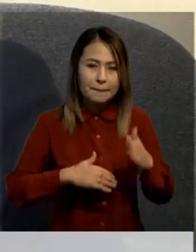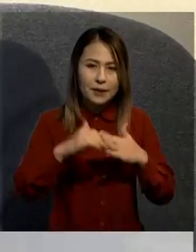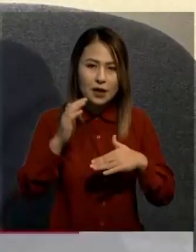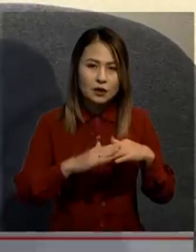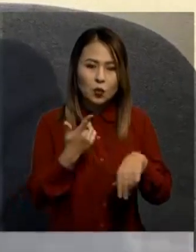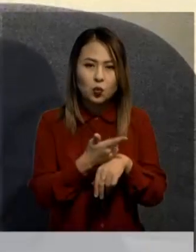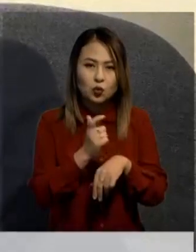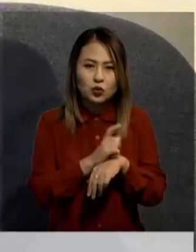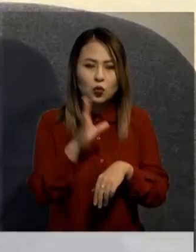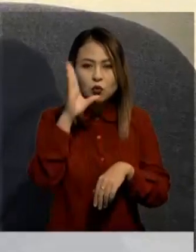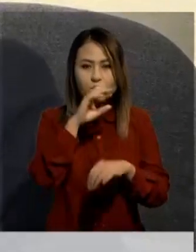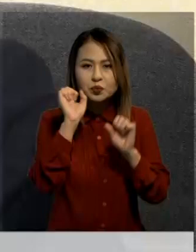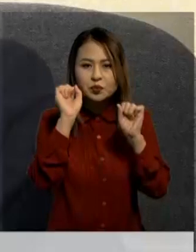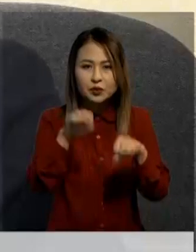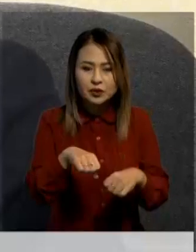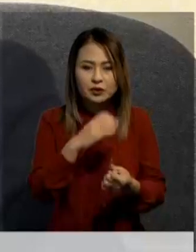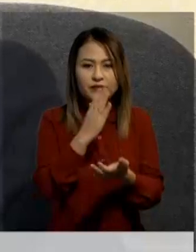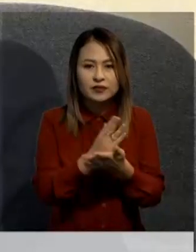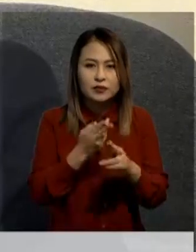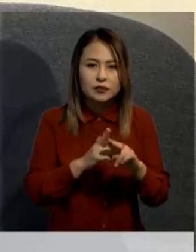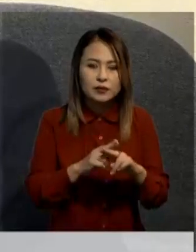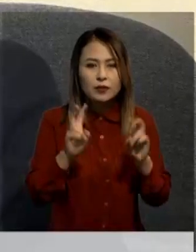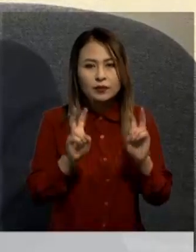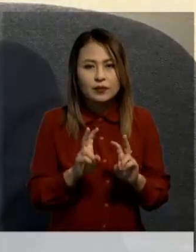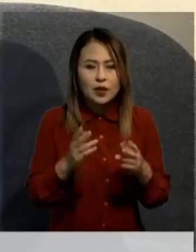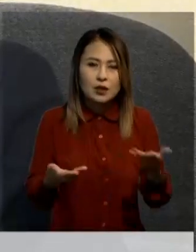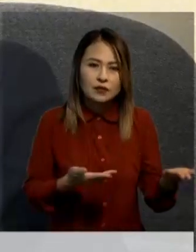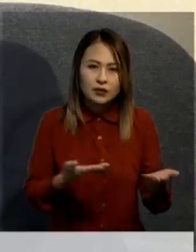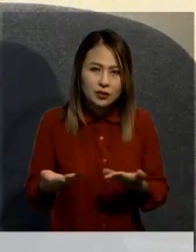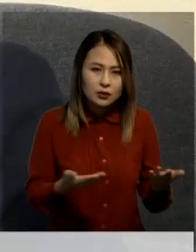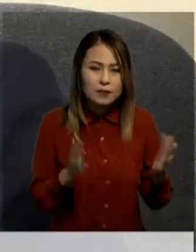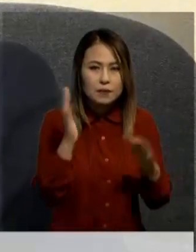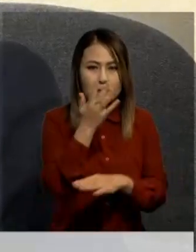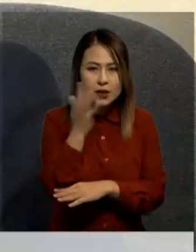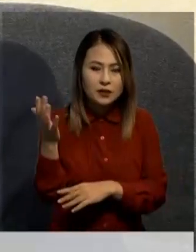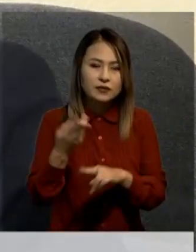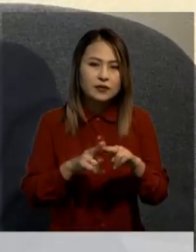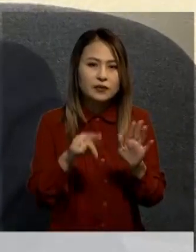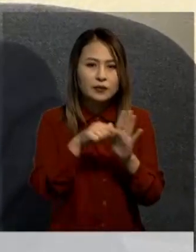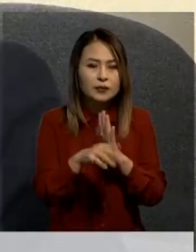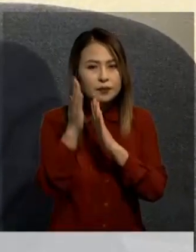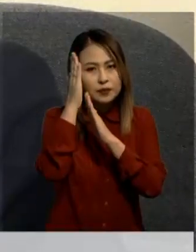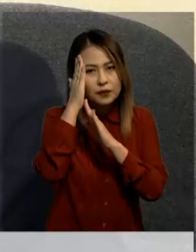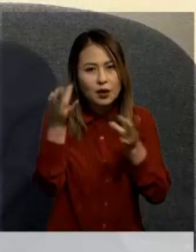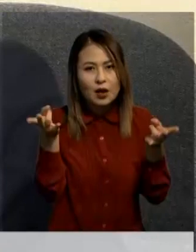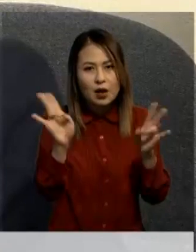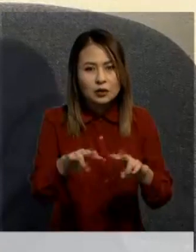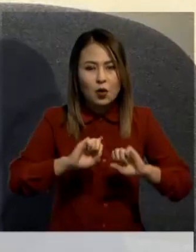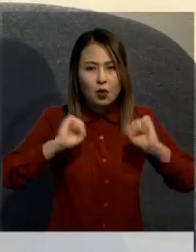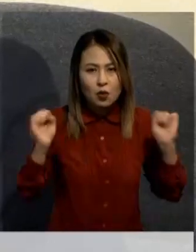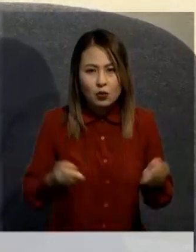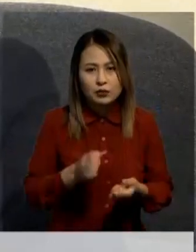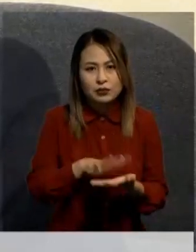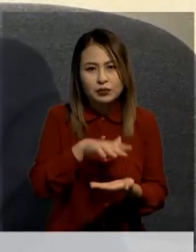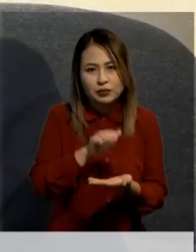өте табысты кәсіпкердің көңілді отырыстан шығып, жаяу жүруді қалап, саябақтағы орындықтың бірінің үстіне ұйықтап қалып, үсіп қалған жағдай